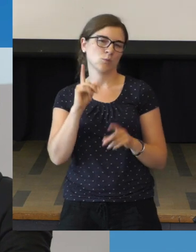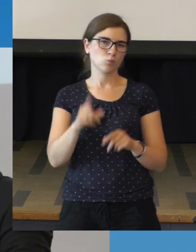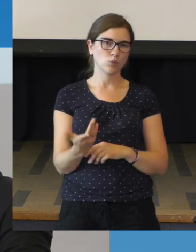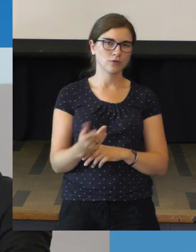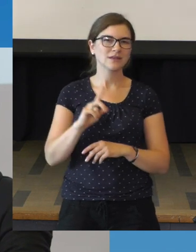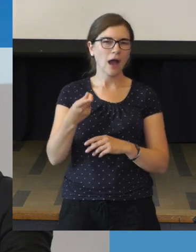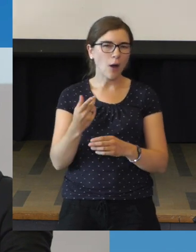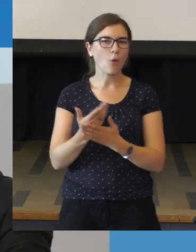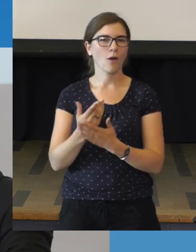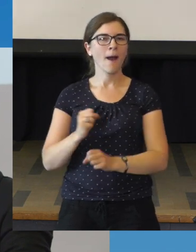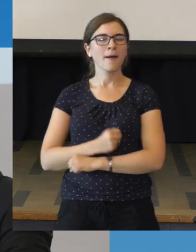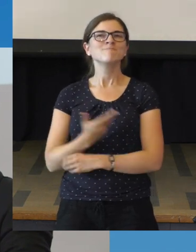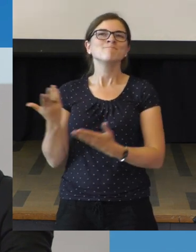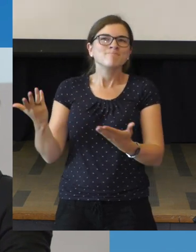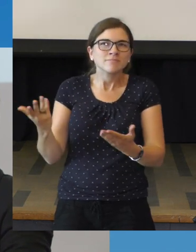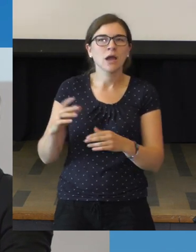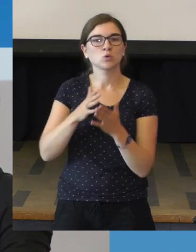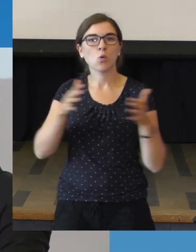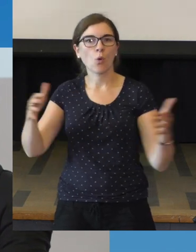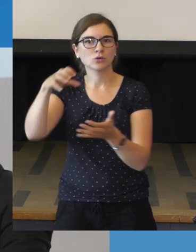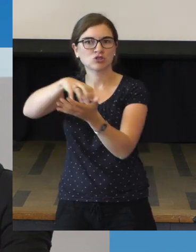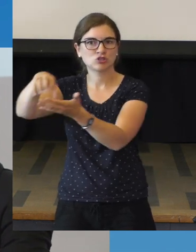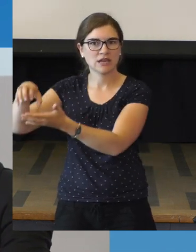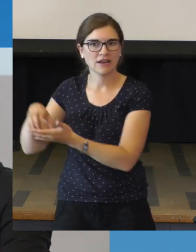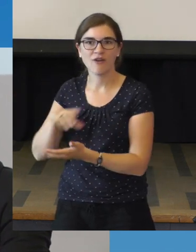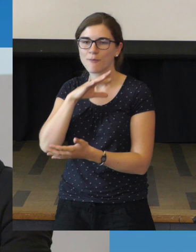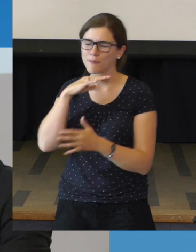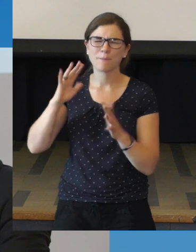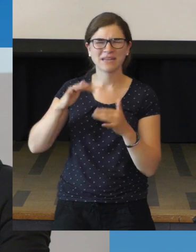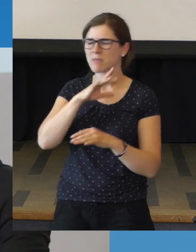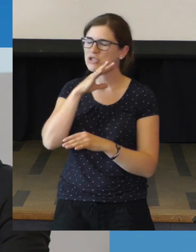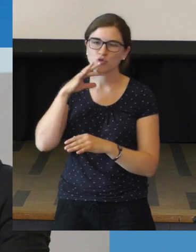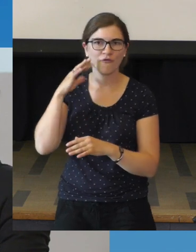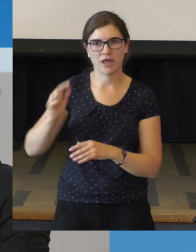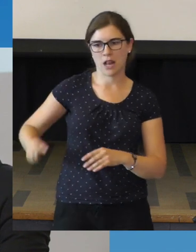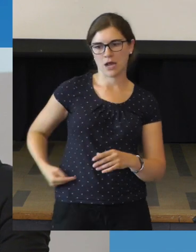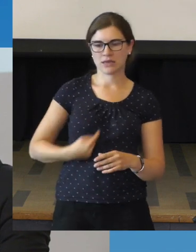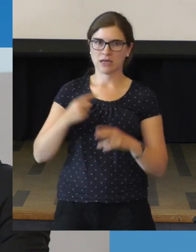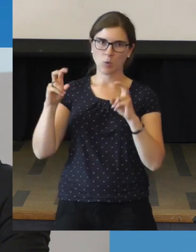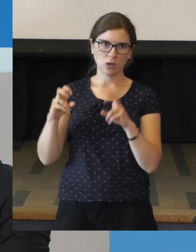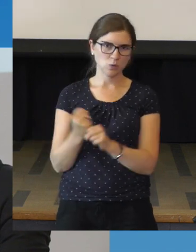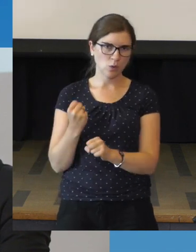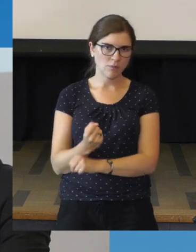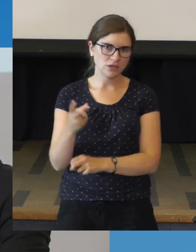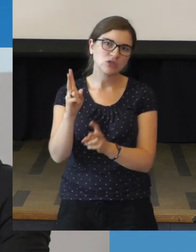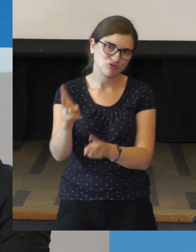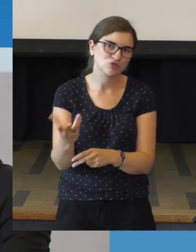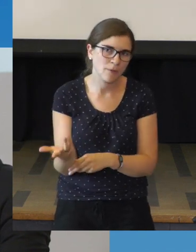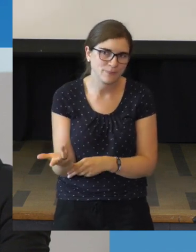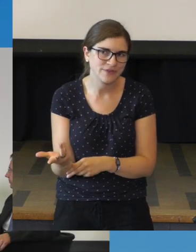in den Ballungsräumen, durch die Konkurrenzsituation zu viel kathetert wird, unnötig kathetert wird. Das ist sicherlich auch